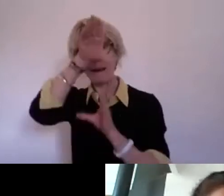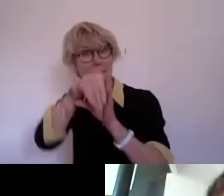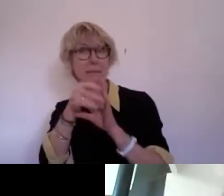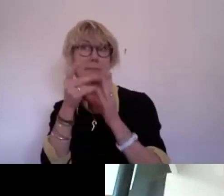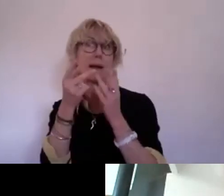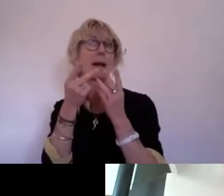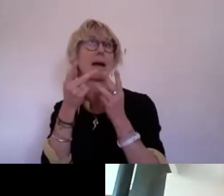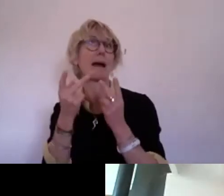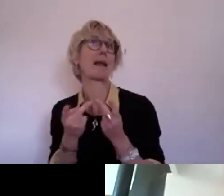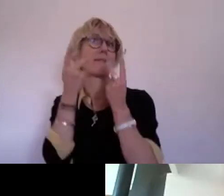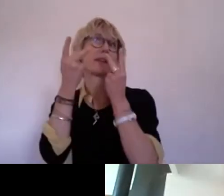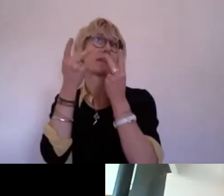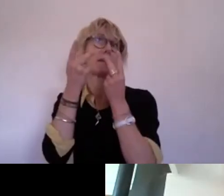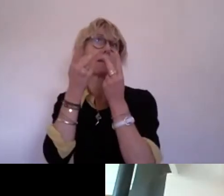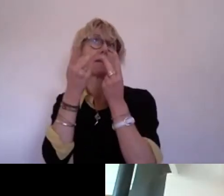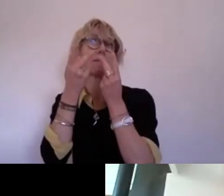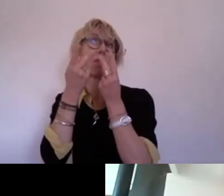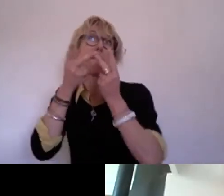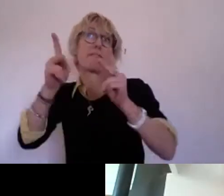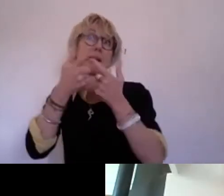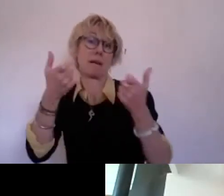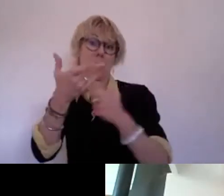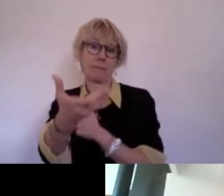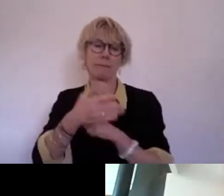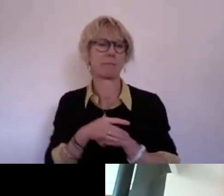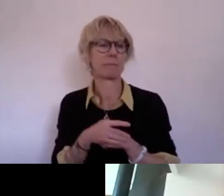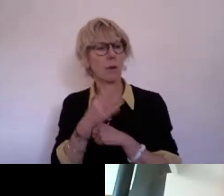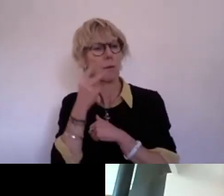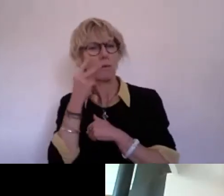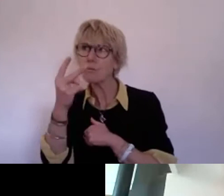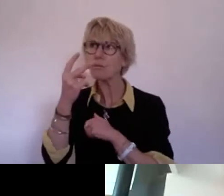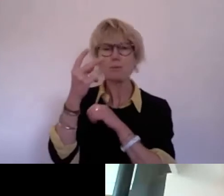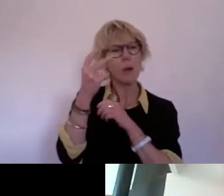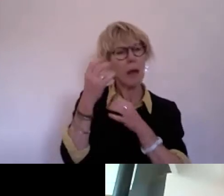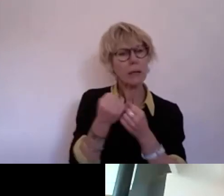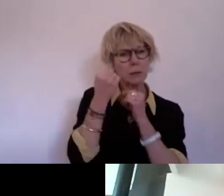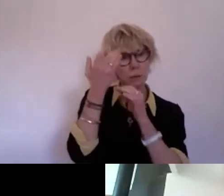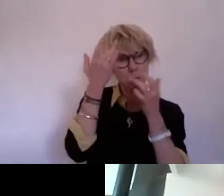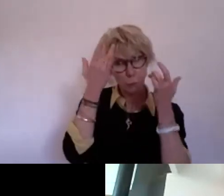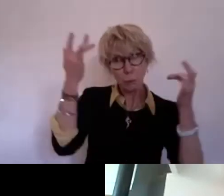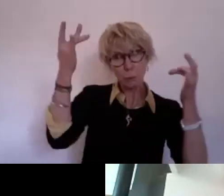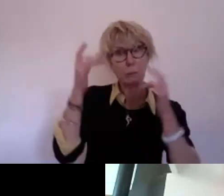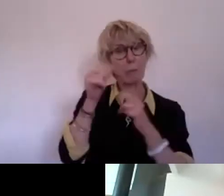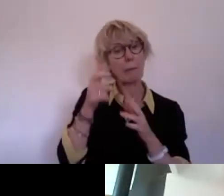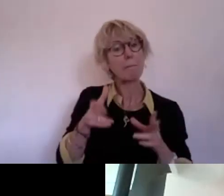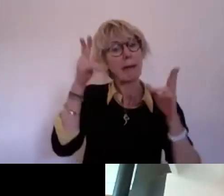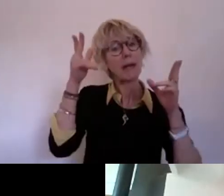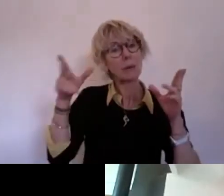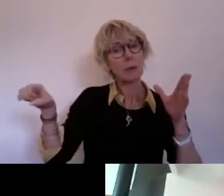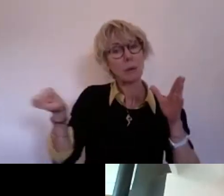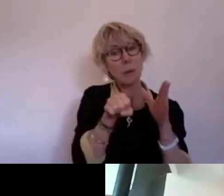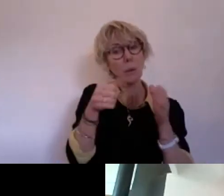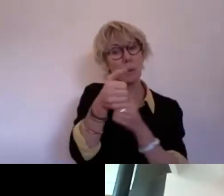Alors, on a rencontré les actions de culture et hôpital pendant la première période de confinement. Et